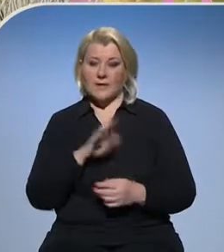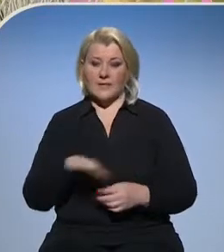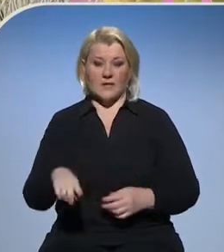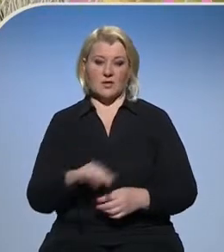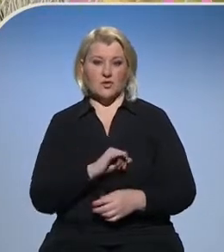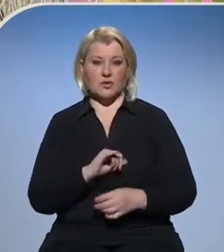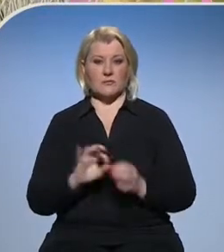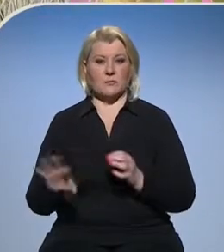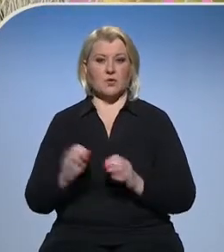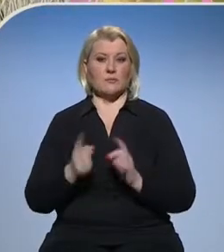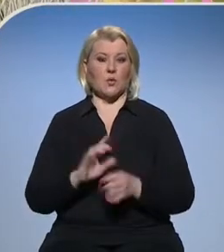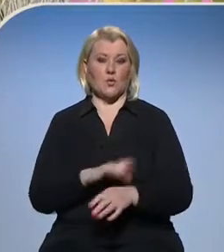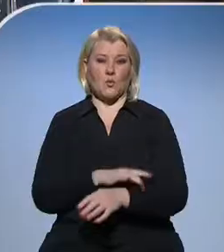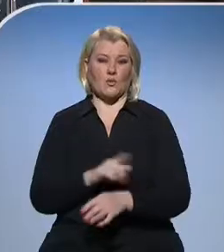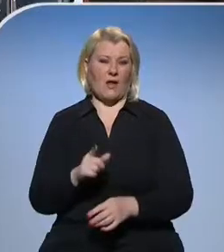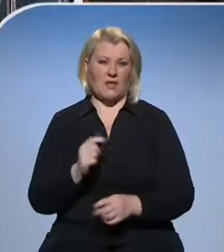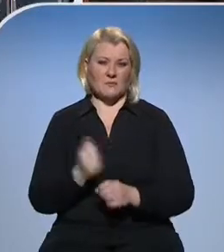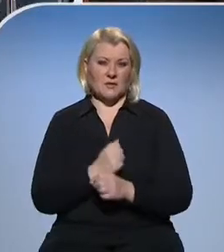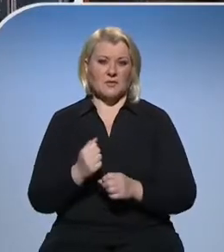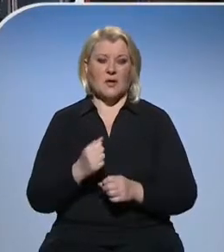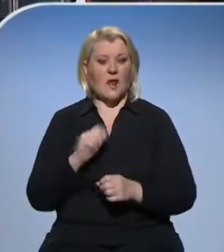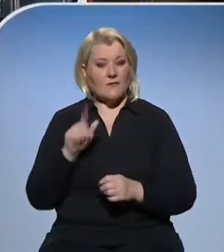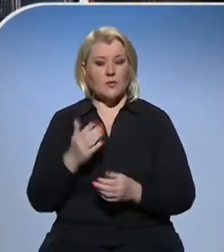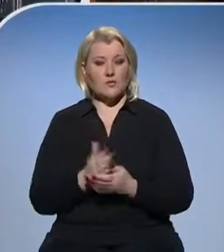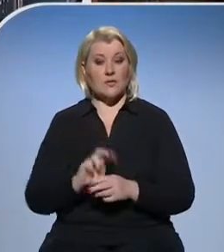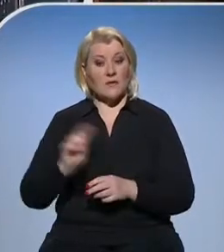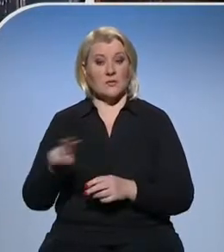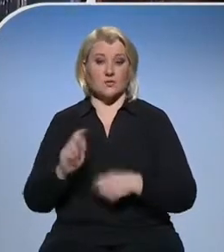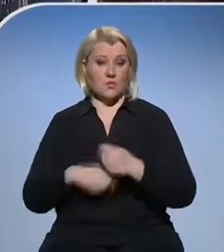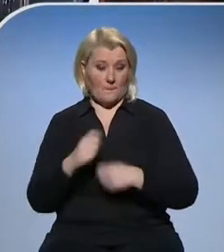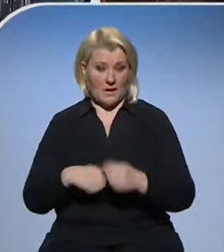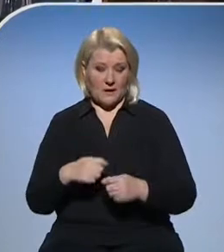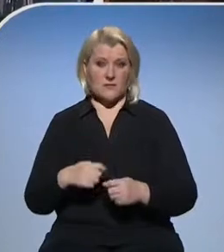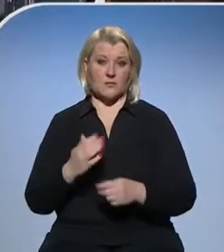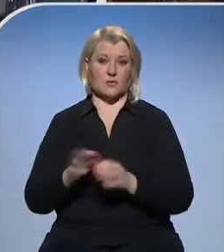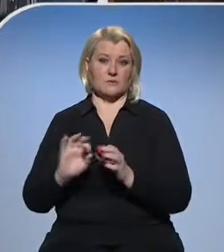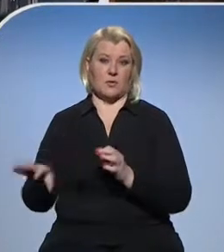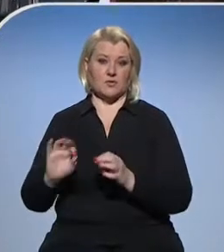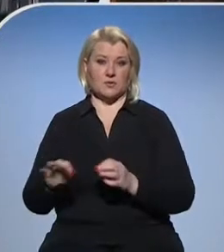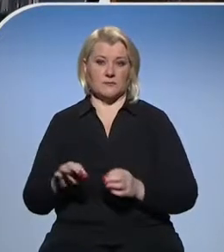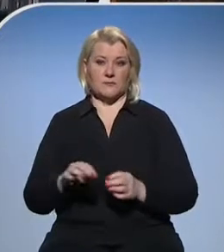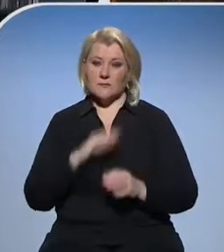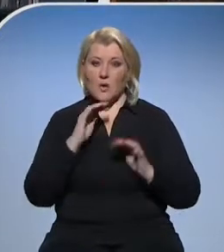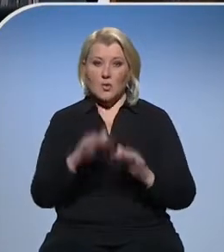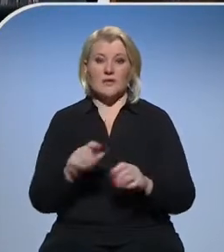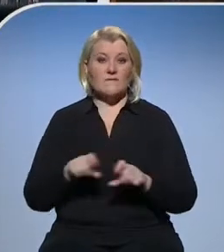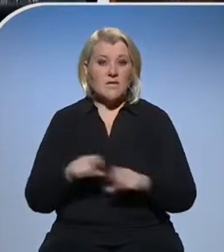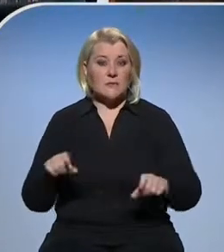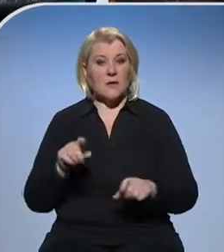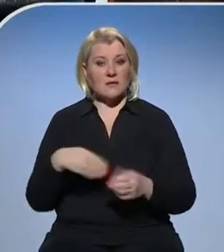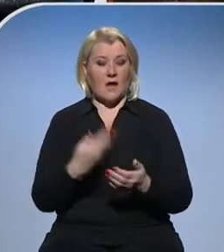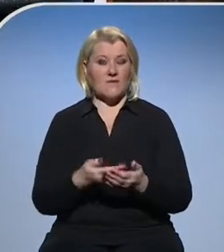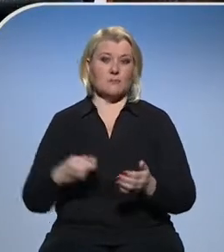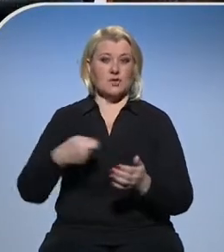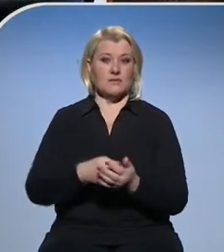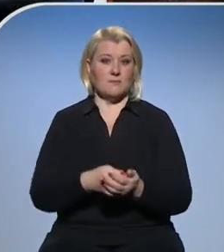moc, ale ideálně při nástupu do práce. Spousta firm poskytuje vlastně příspěvek zaměstnavatele na penzijní spoření, takže